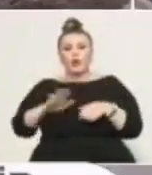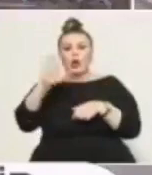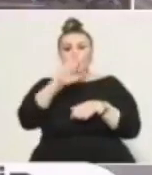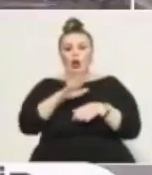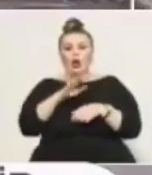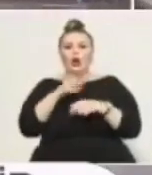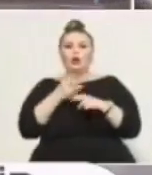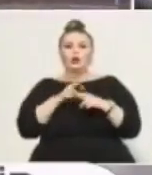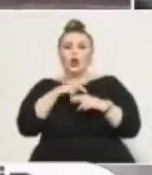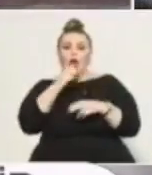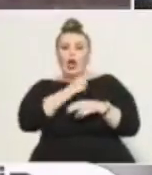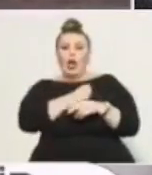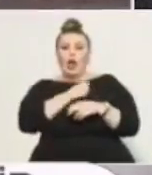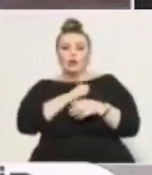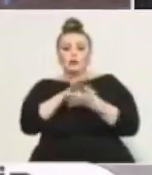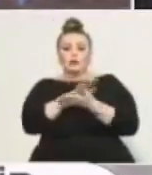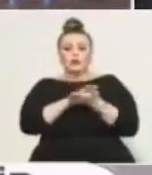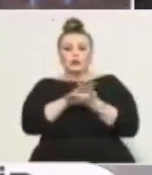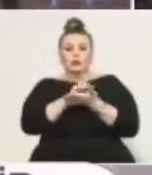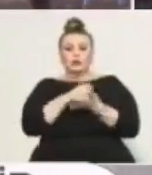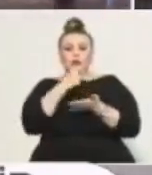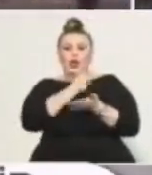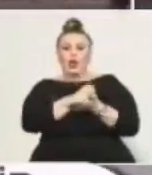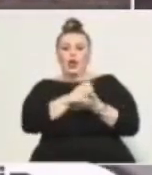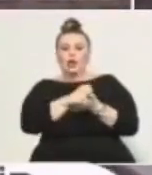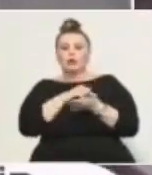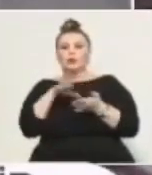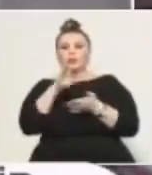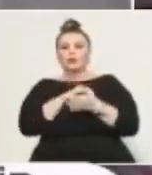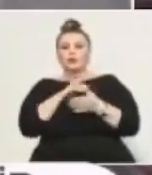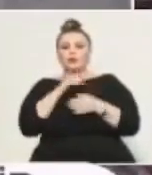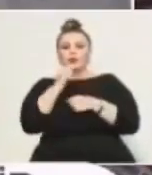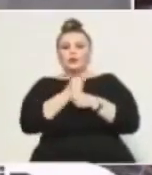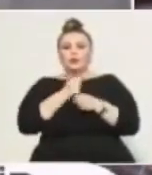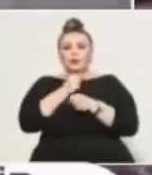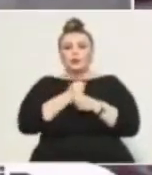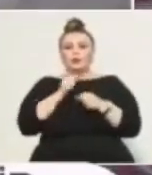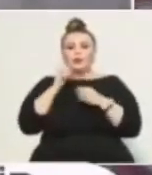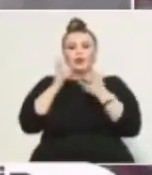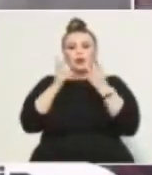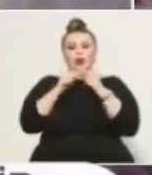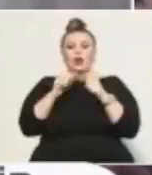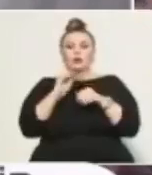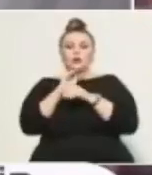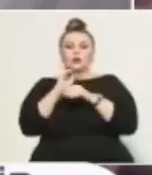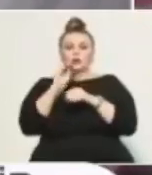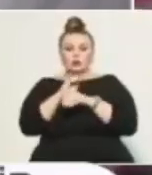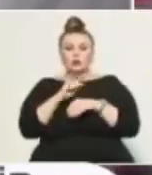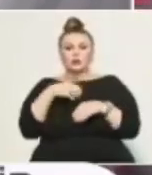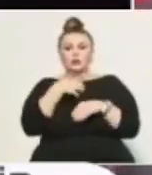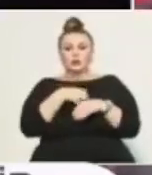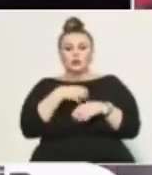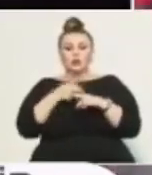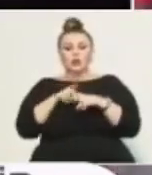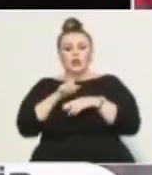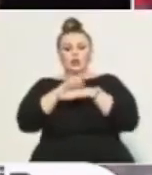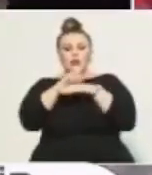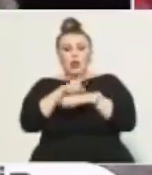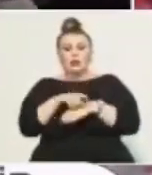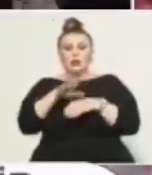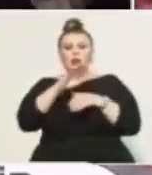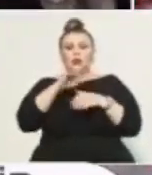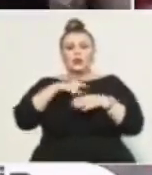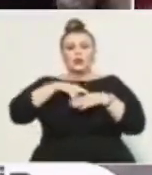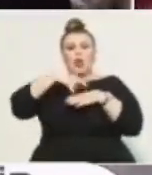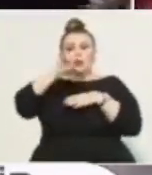tərəfdaşlar hərbi, dağıdıcı hərbi sursatların sayını artırmalıdır. Xüsusilə də bura tanklar və